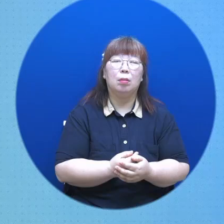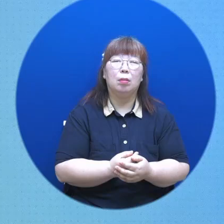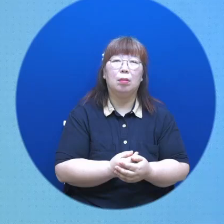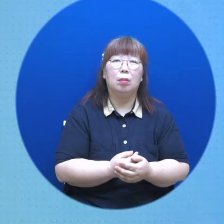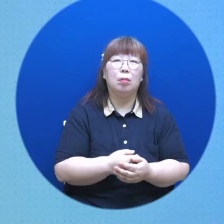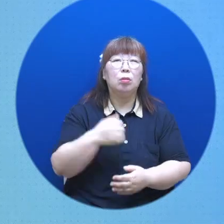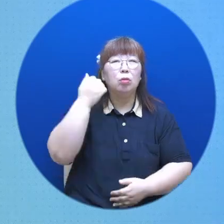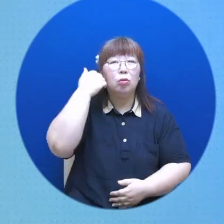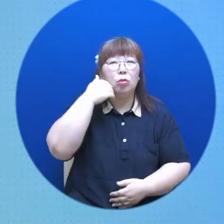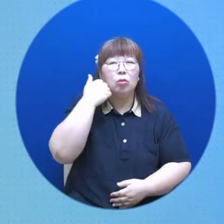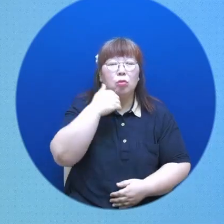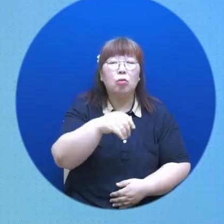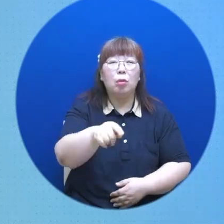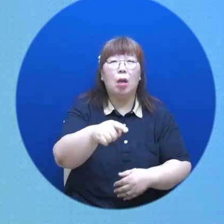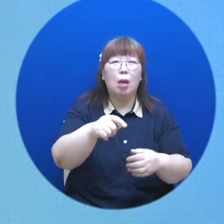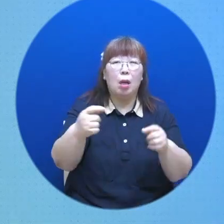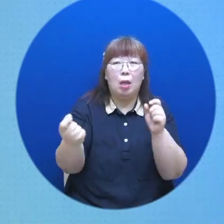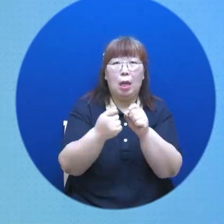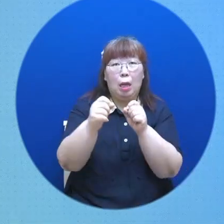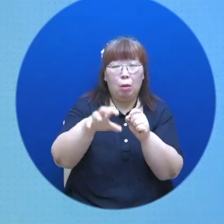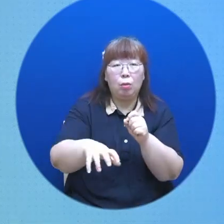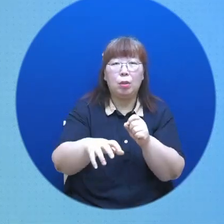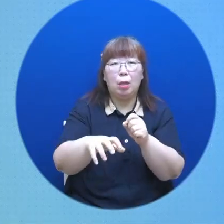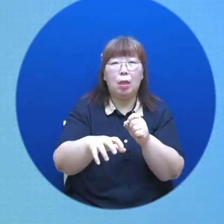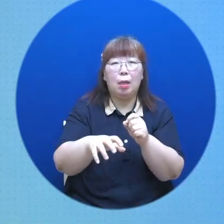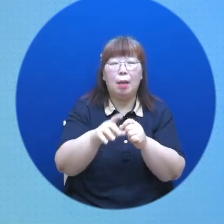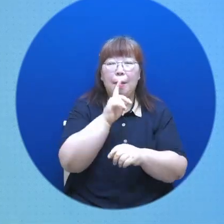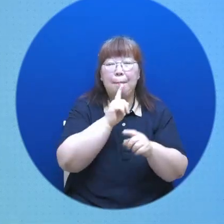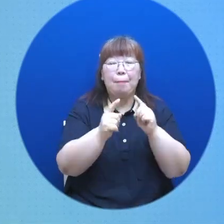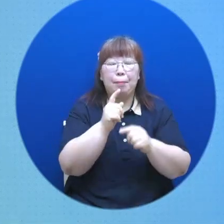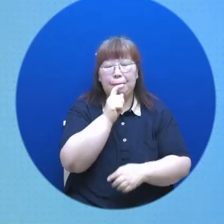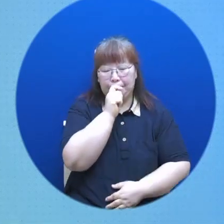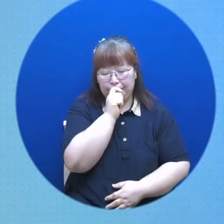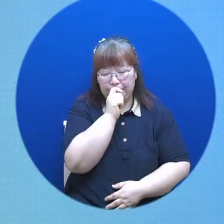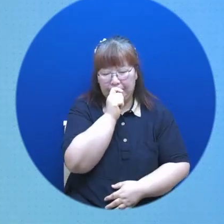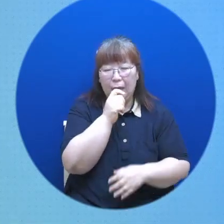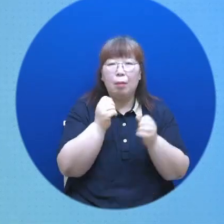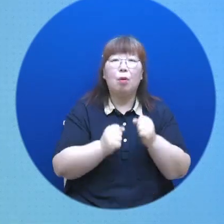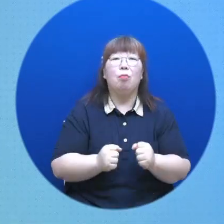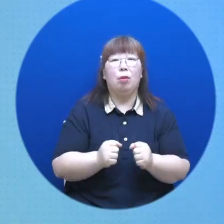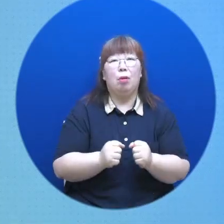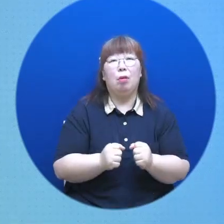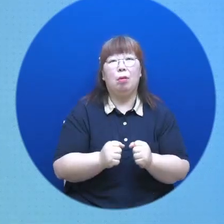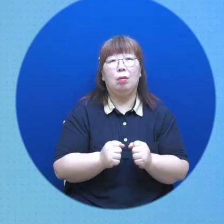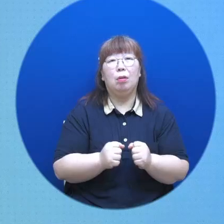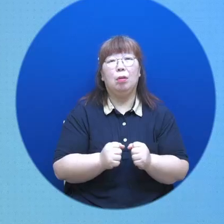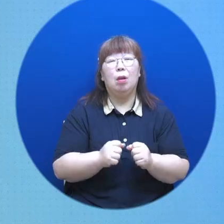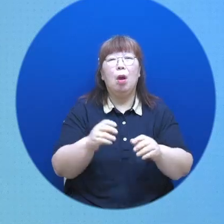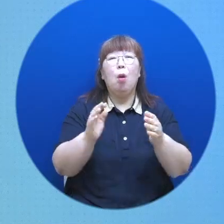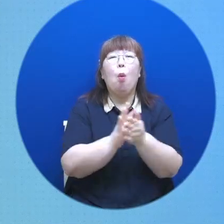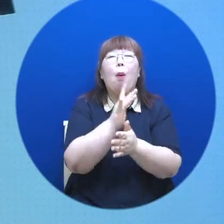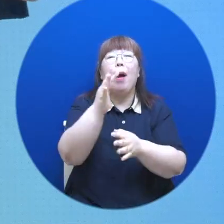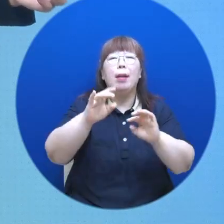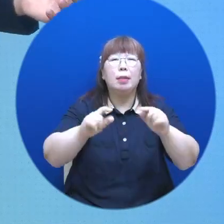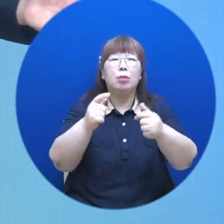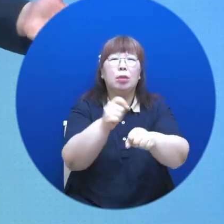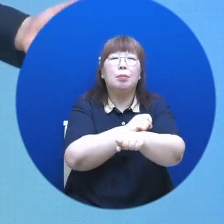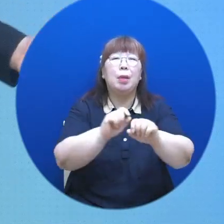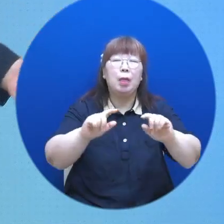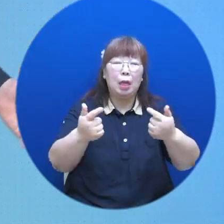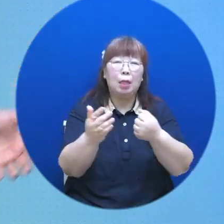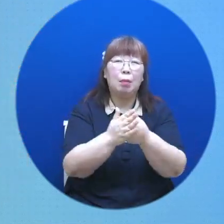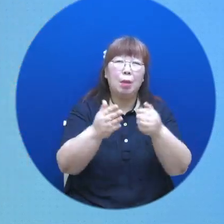누군가의 곁에 묵묵히 머무는 거예요. 화려하지 않고 특별하지 않아서 그 누구도